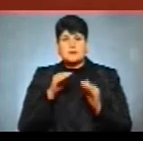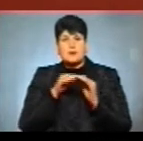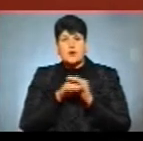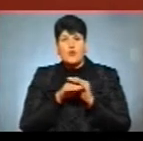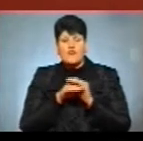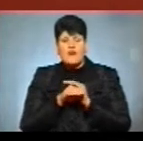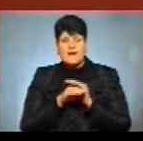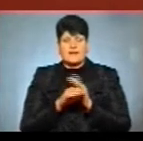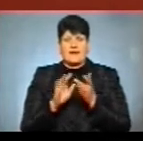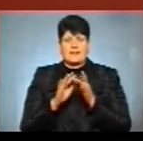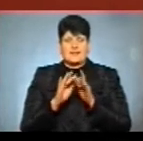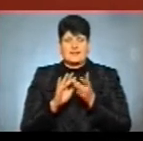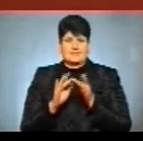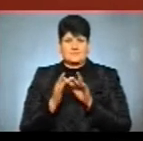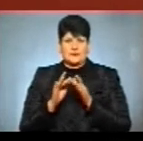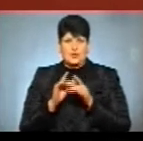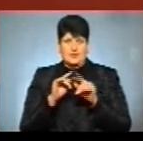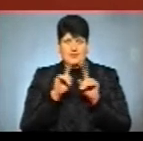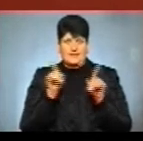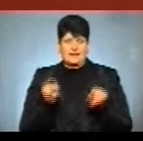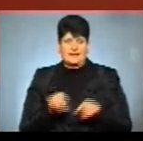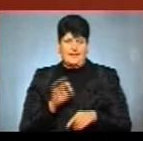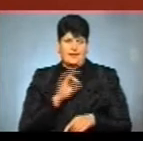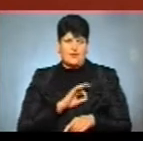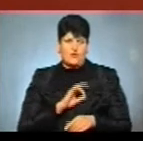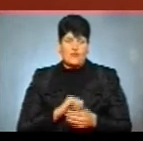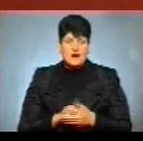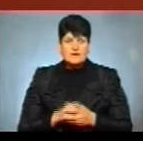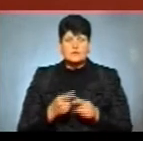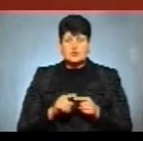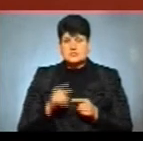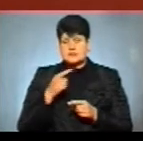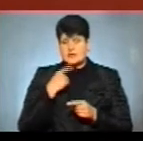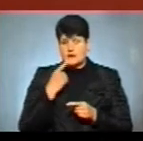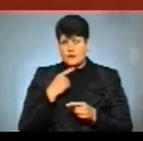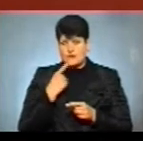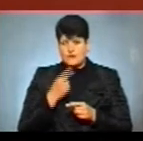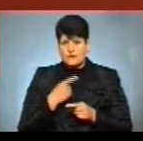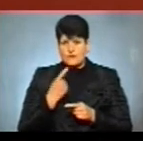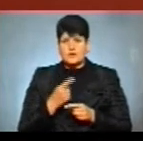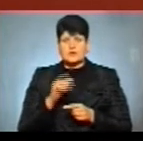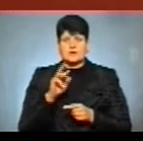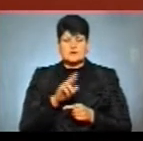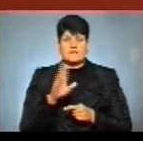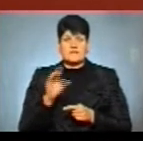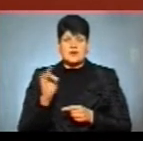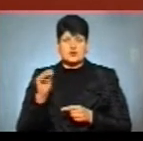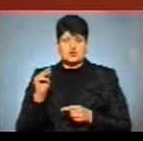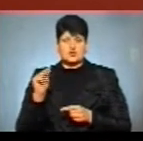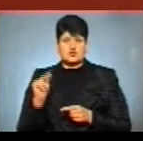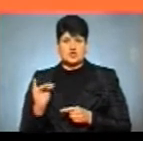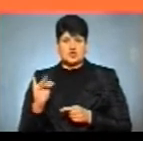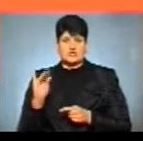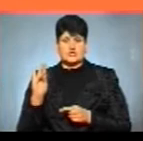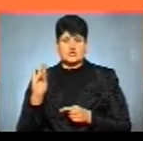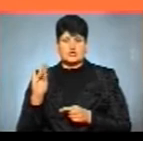це на своїй сторінці у Фейсбук повідомив голова правління антикорупційної організації Transparency International Ukraine Ярослав Вірчишин. Давайте почуємо.